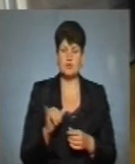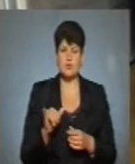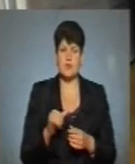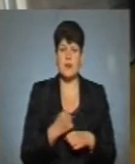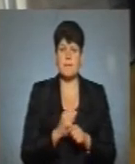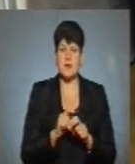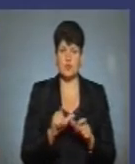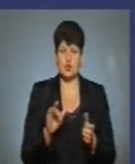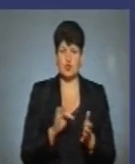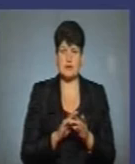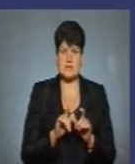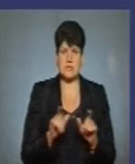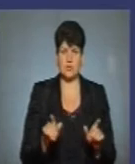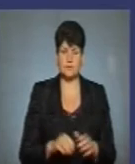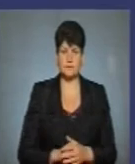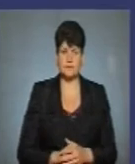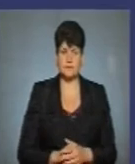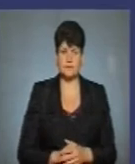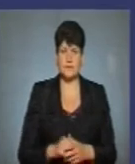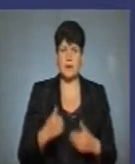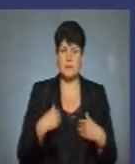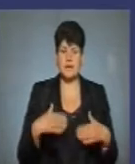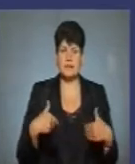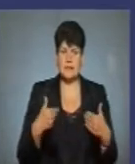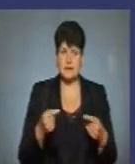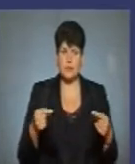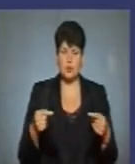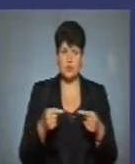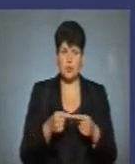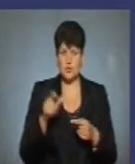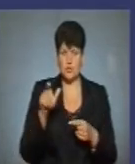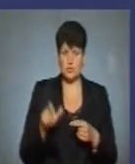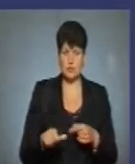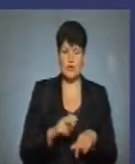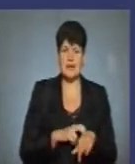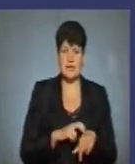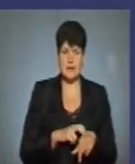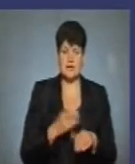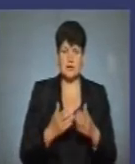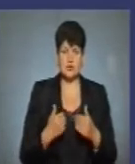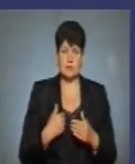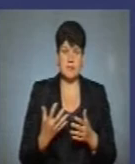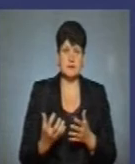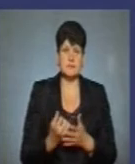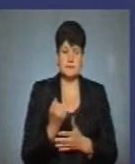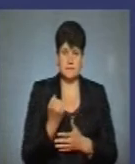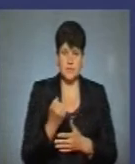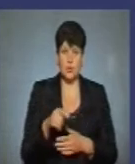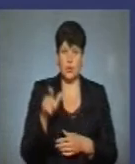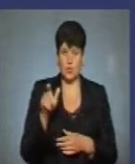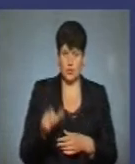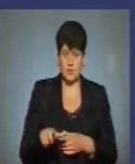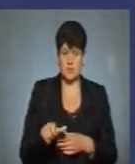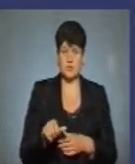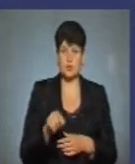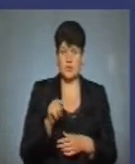лабораторного центру. Ми даємо вже конкретну особу лікарю. Якщо ми виявили у людини, що в ній в